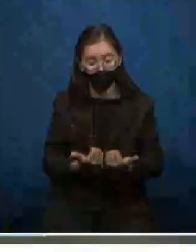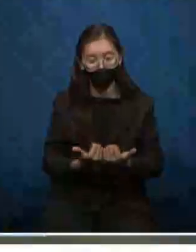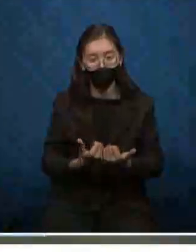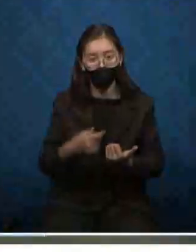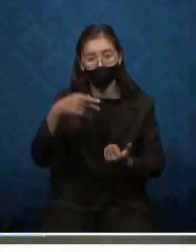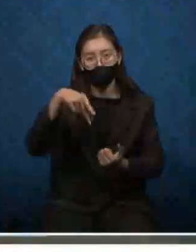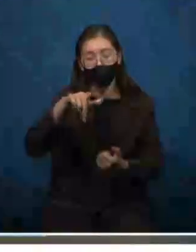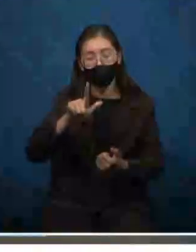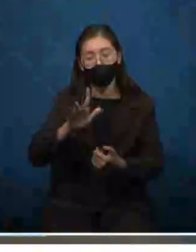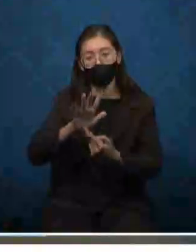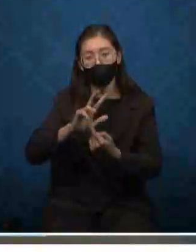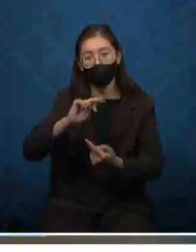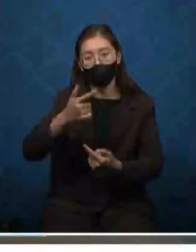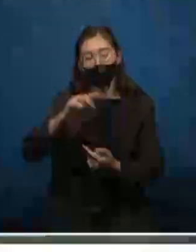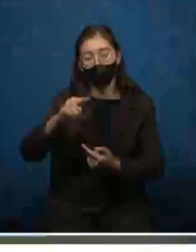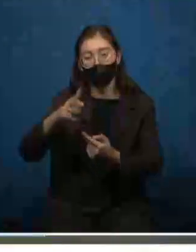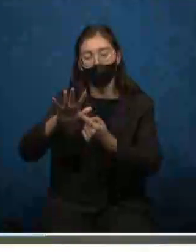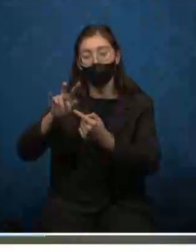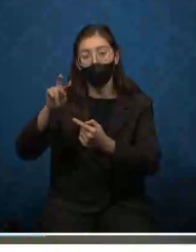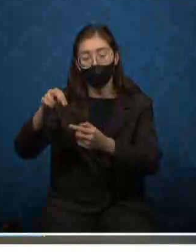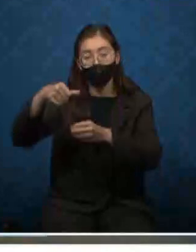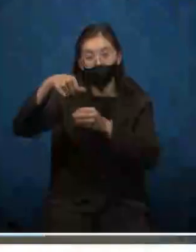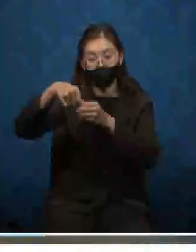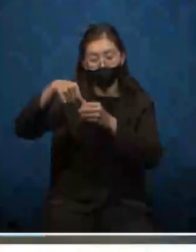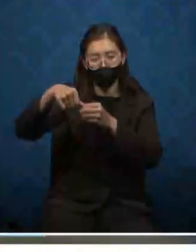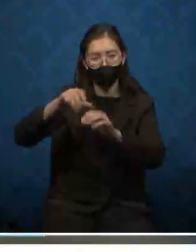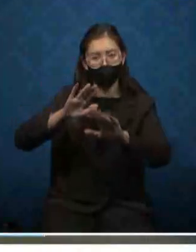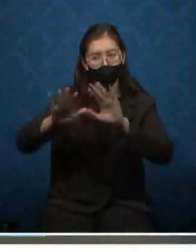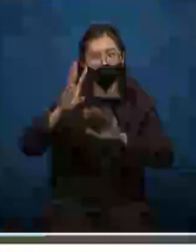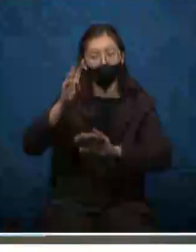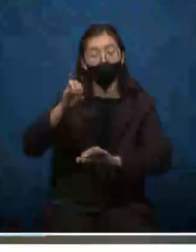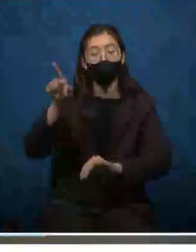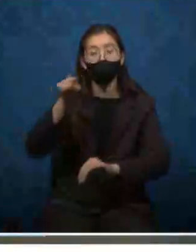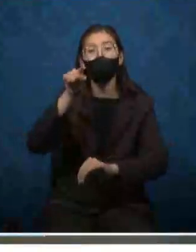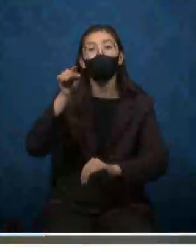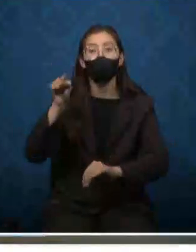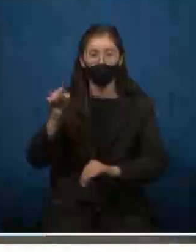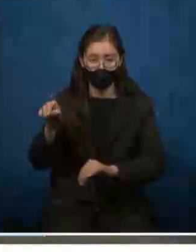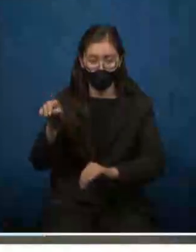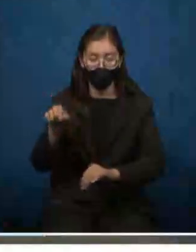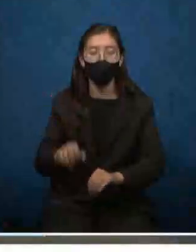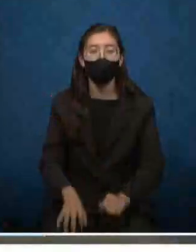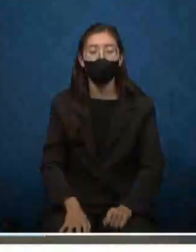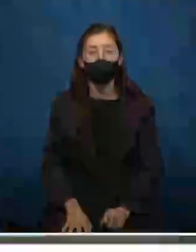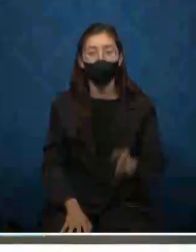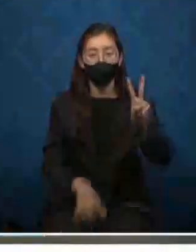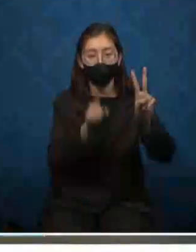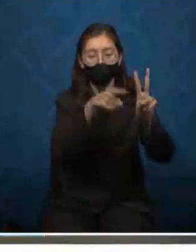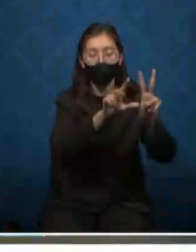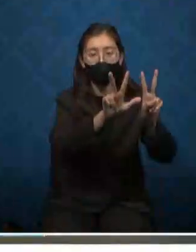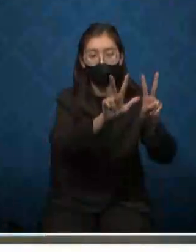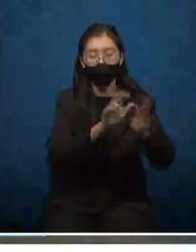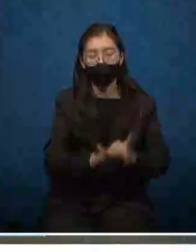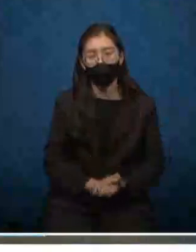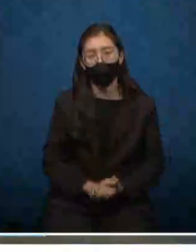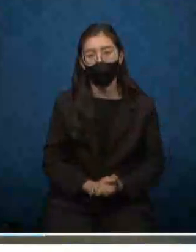ากแสถึง 60% หรอ 2 ใน 3 นะครับ 60%แล้็พลังานมเวีงแ่ 10% 20